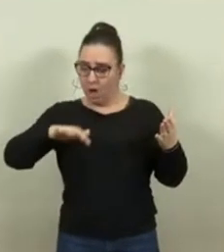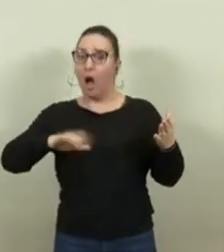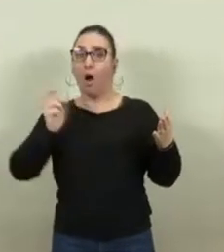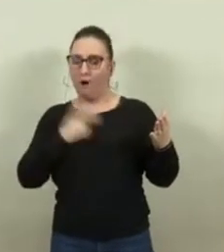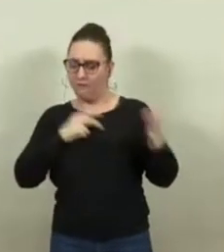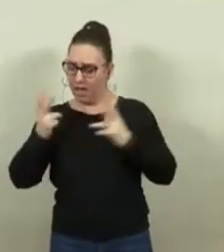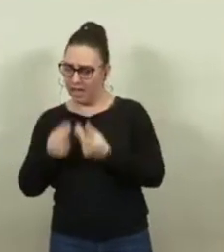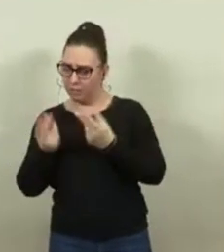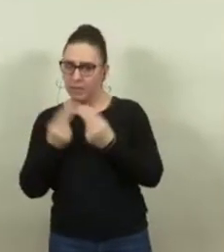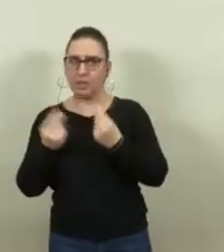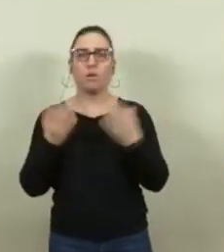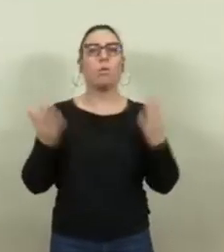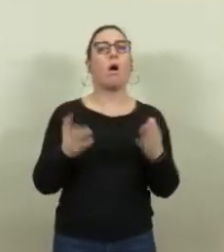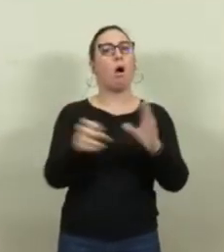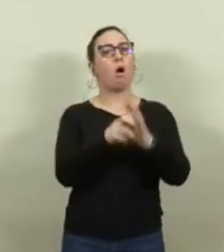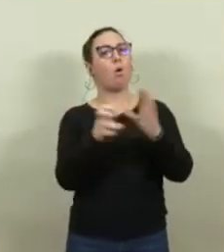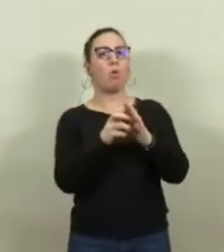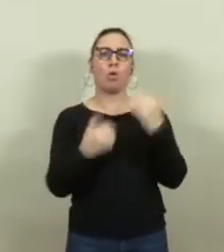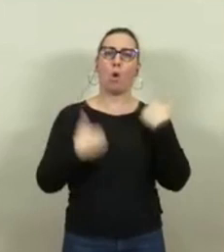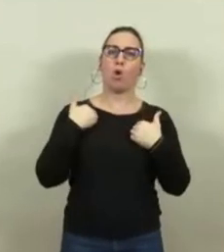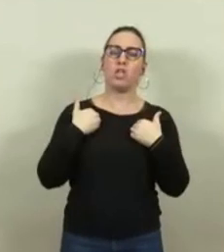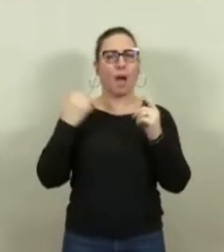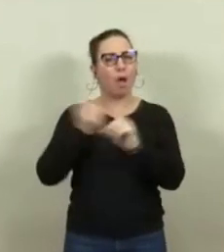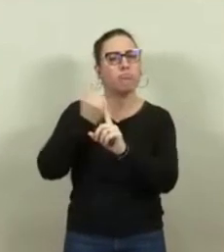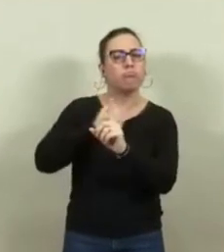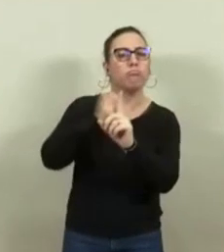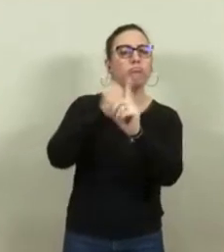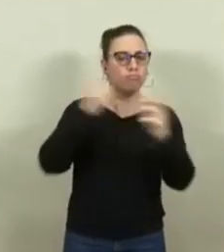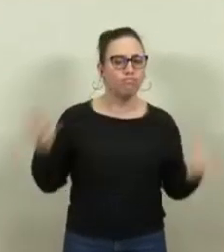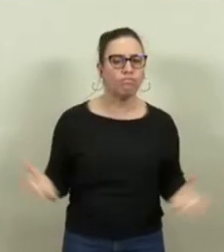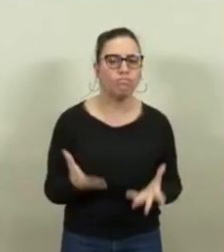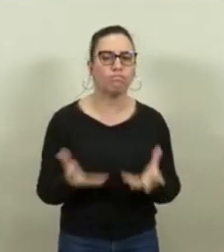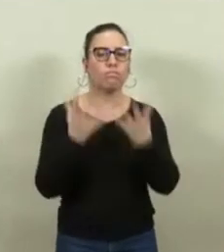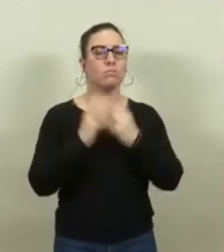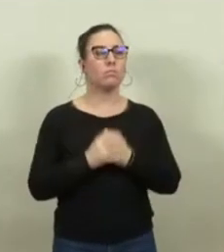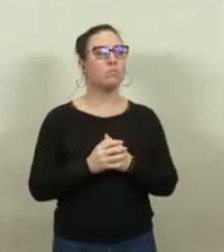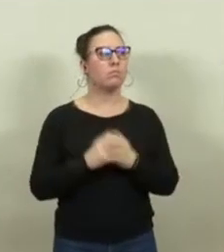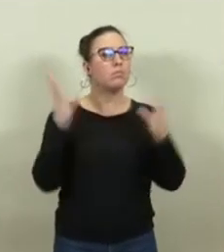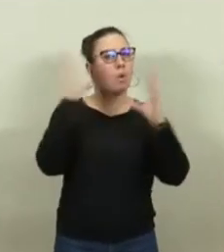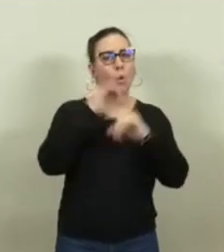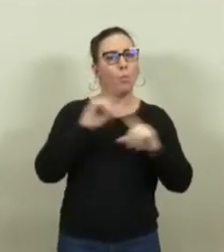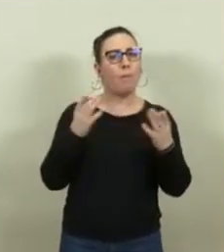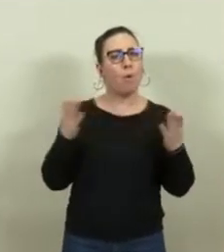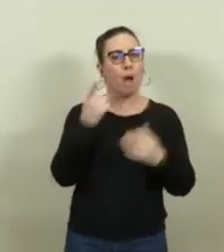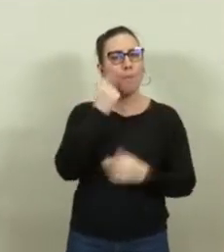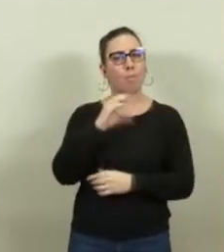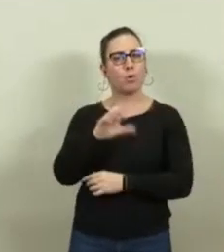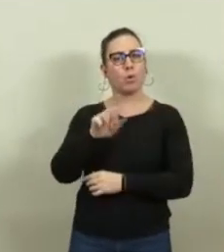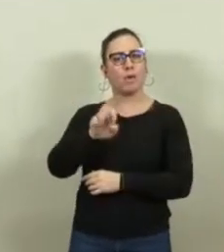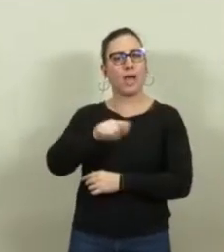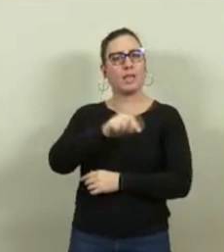Grenoble est engagé en faveur du handicap. Effectivement, je rappelle, mais vous le savez bien, qu'Alain Carignon a inauguré